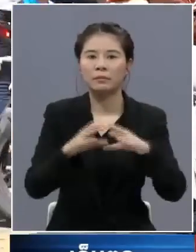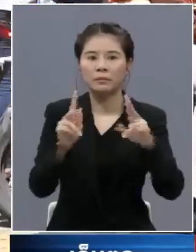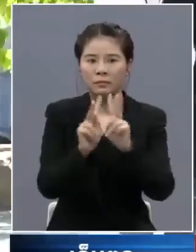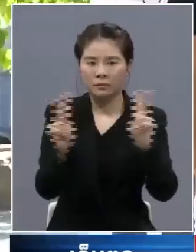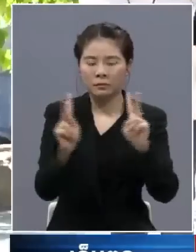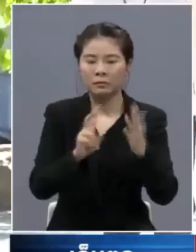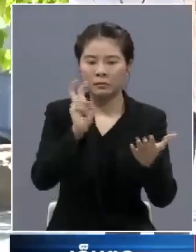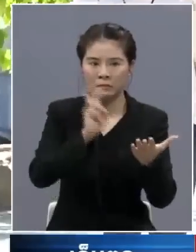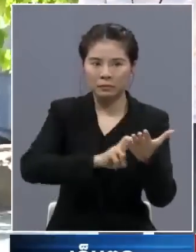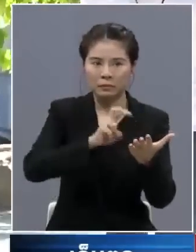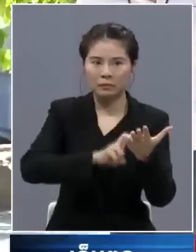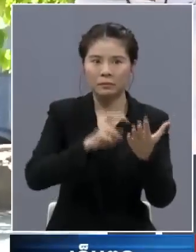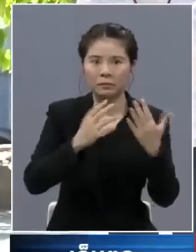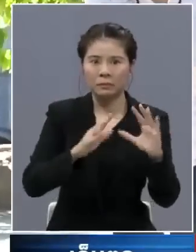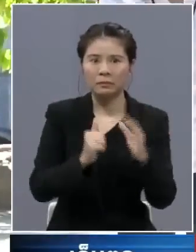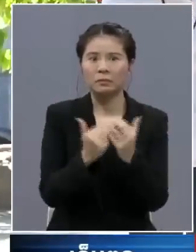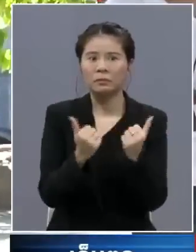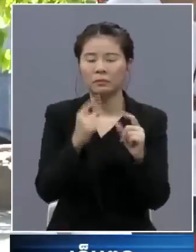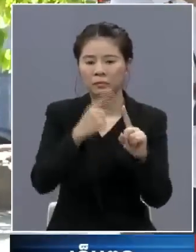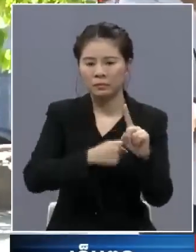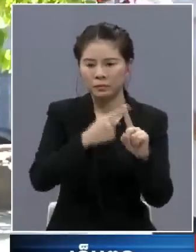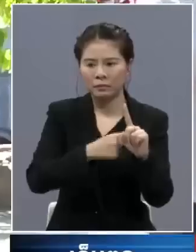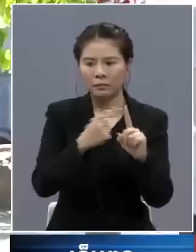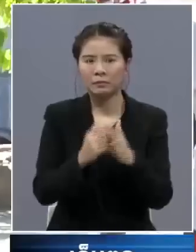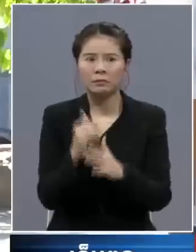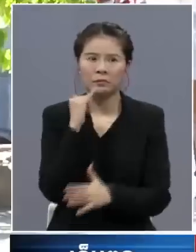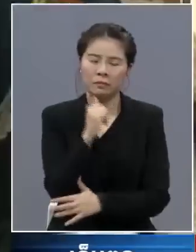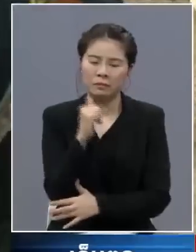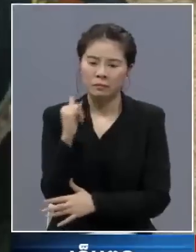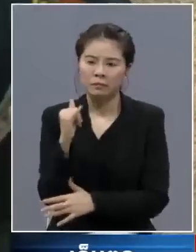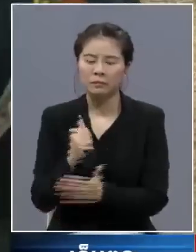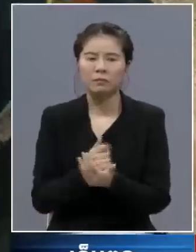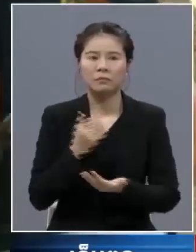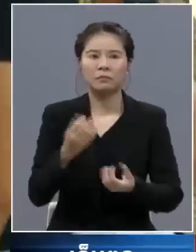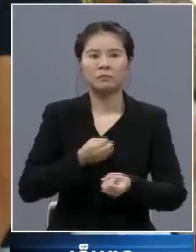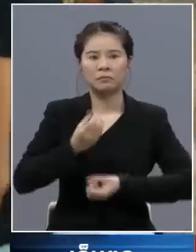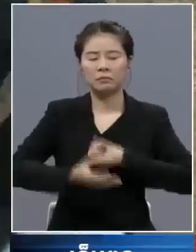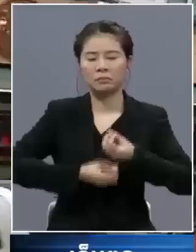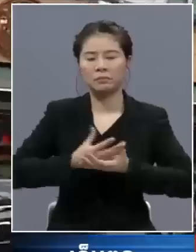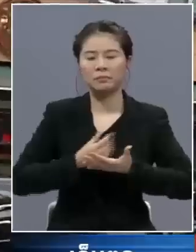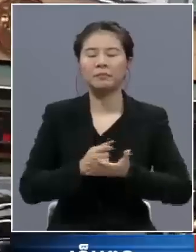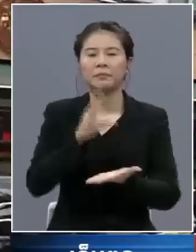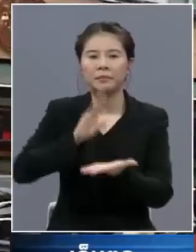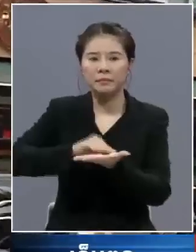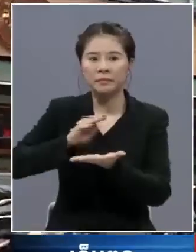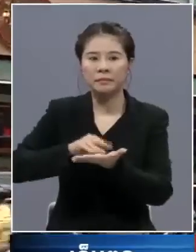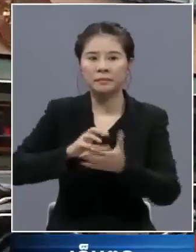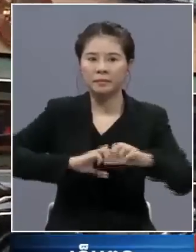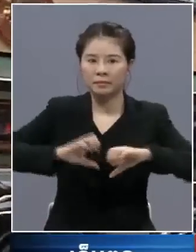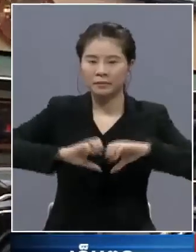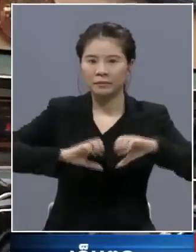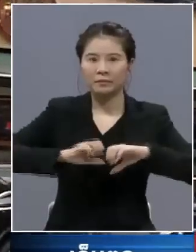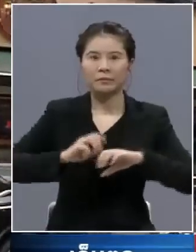รองผลก่อนดังนั้นสองเดือนนี้จะเดินสายรับฟังความคิดเห็นให้รอบด้านจะได้ช่วยการบริหารจัดการไม่ให้มีปัญหาตามมา